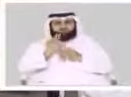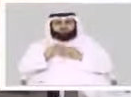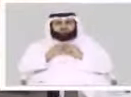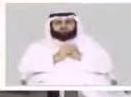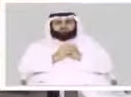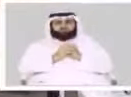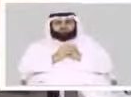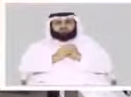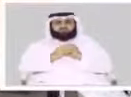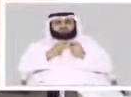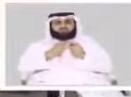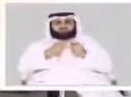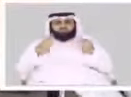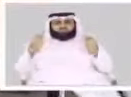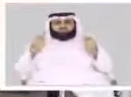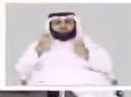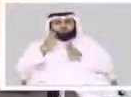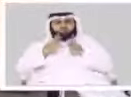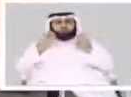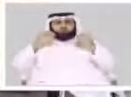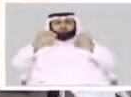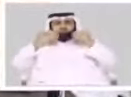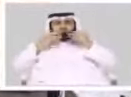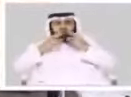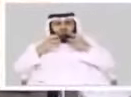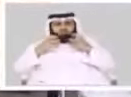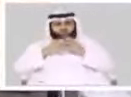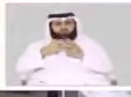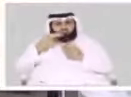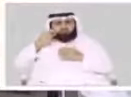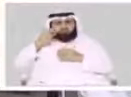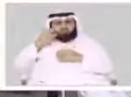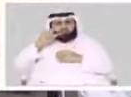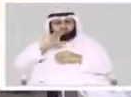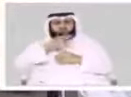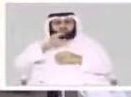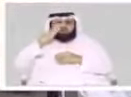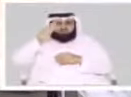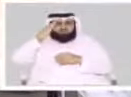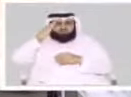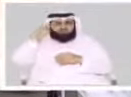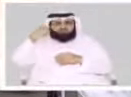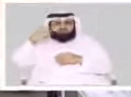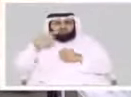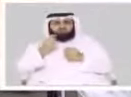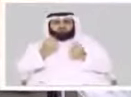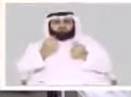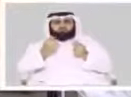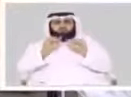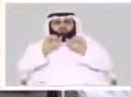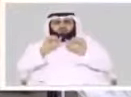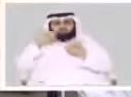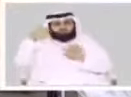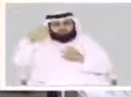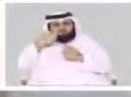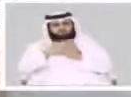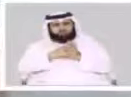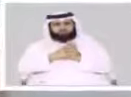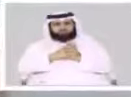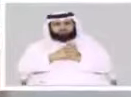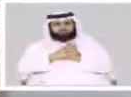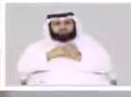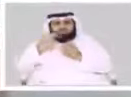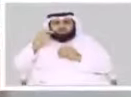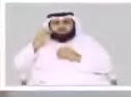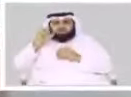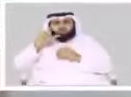توسيع دائرة العقد. كثير من الناس حينما يطلق كلمة العقود ينصرف إلى العقود المالية البحتة، والسورة قد تحدثت